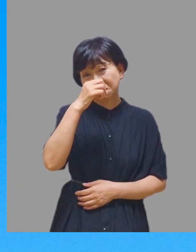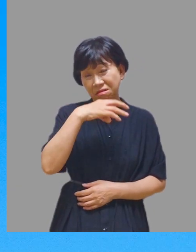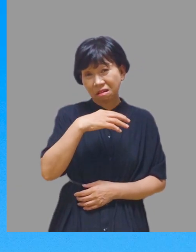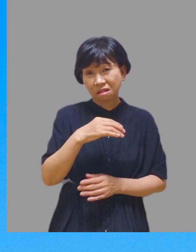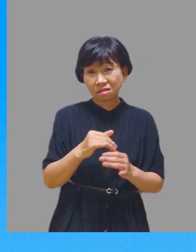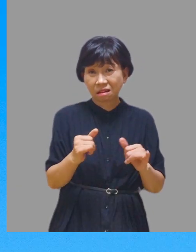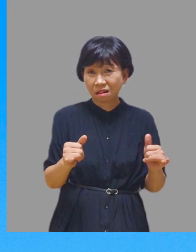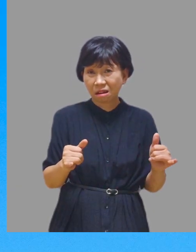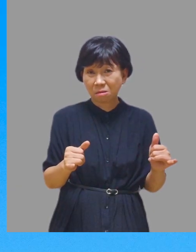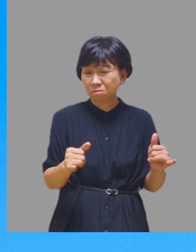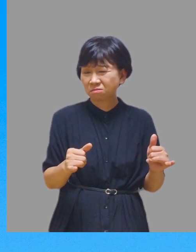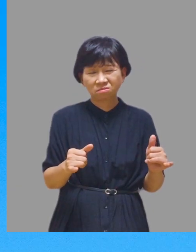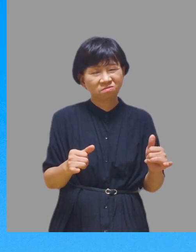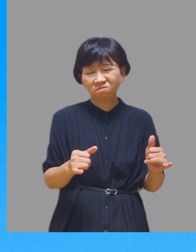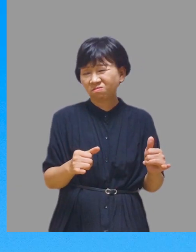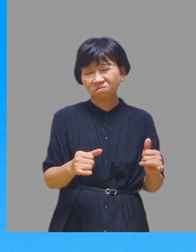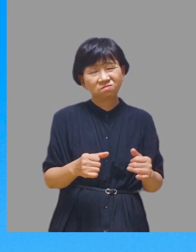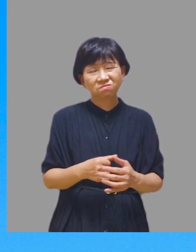쉽지 않습니다.